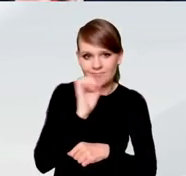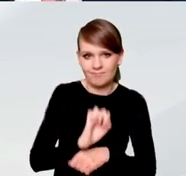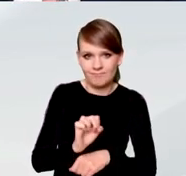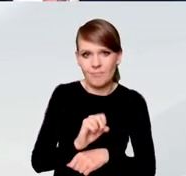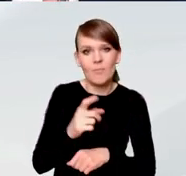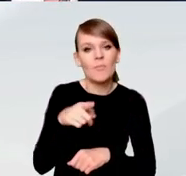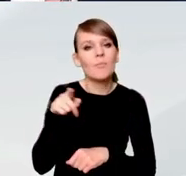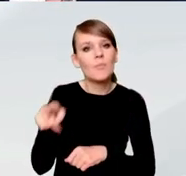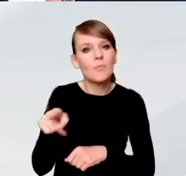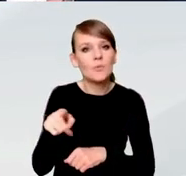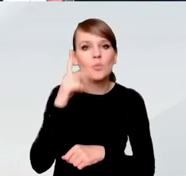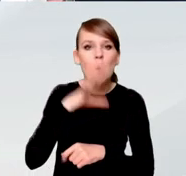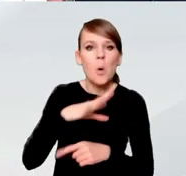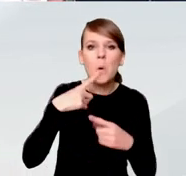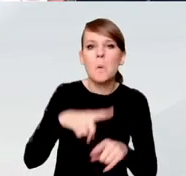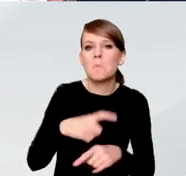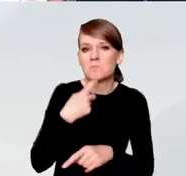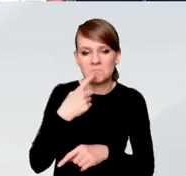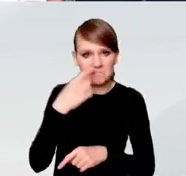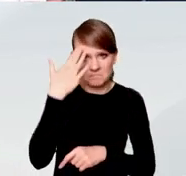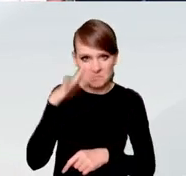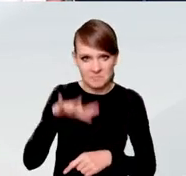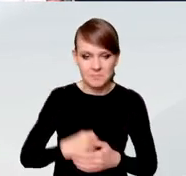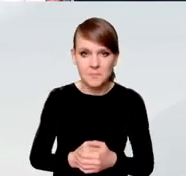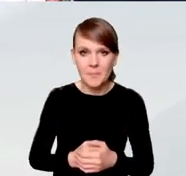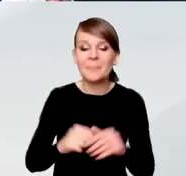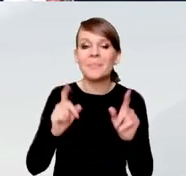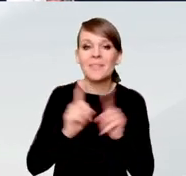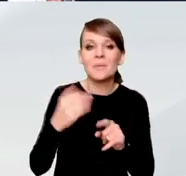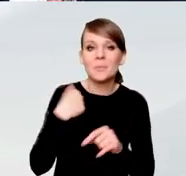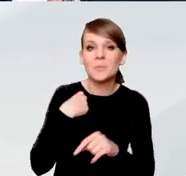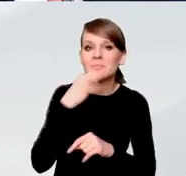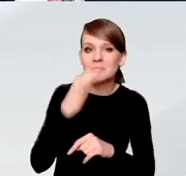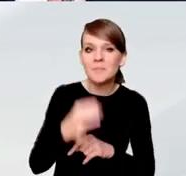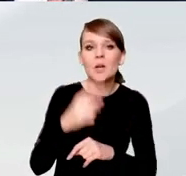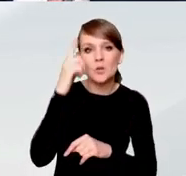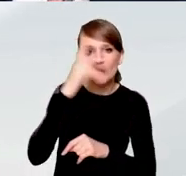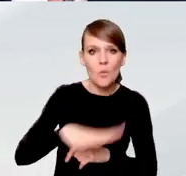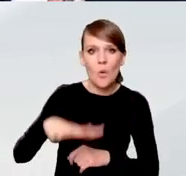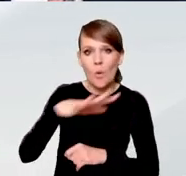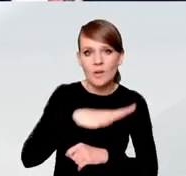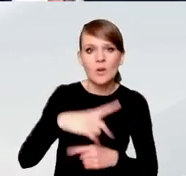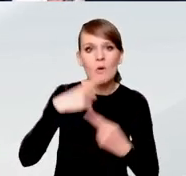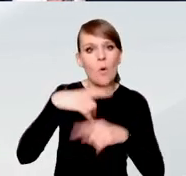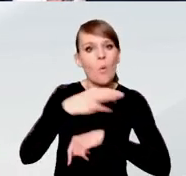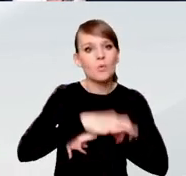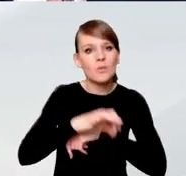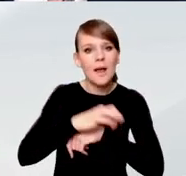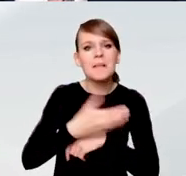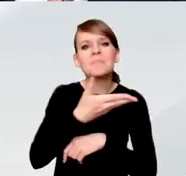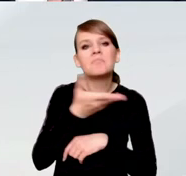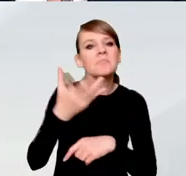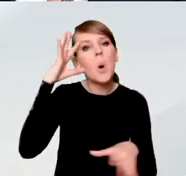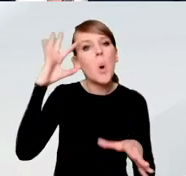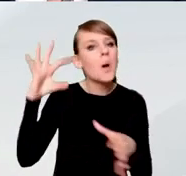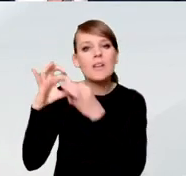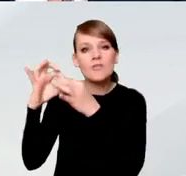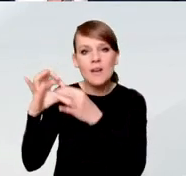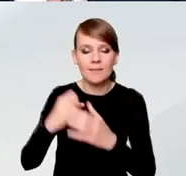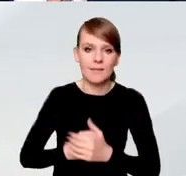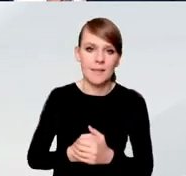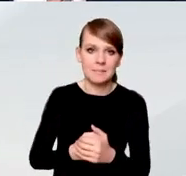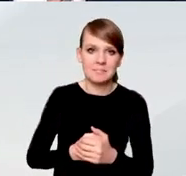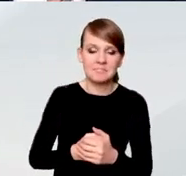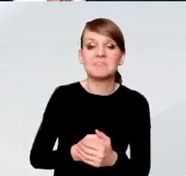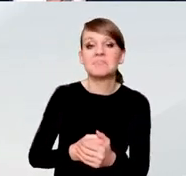koncepcji. Zapytaliśmy też o skojarzenia związane z koncepcją społecznej odpowiedzialności uczelni i tutaj respondenci